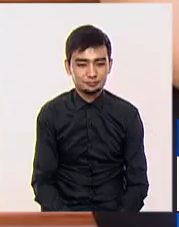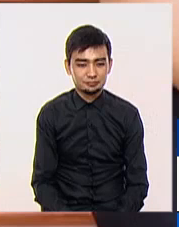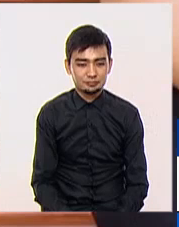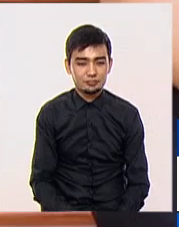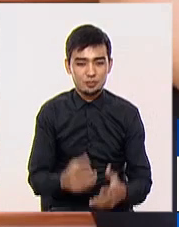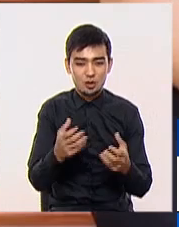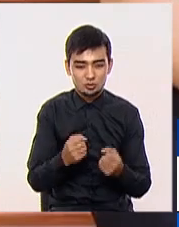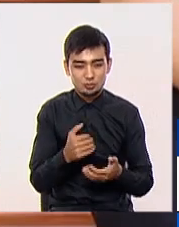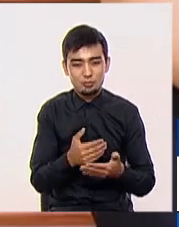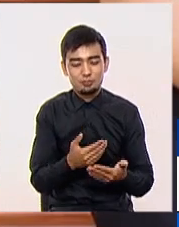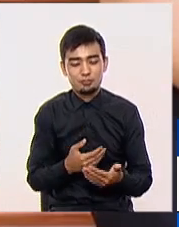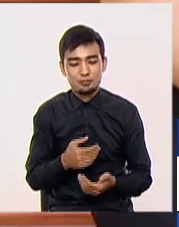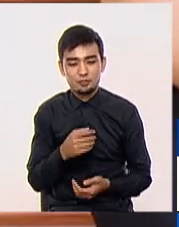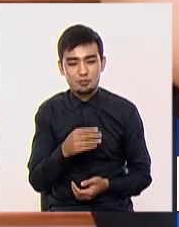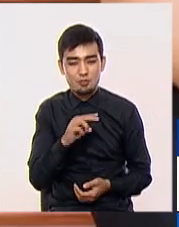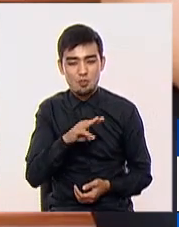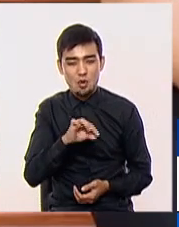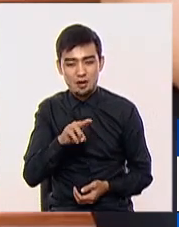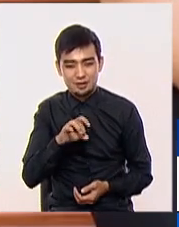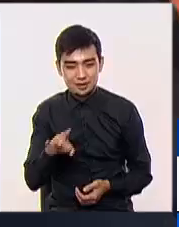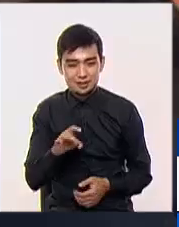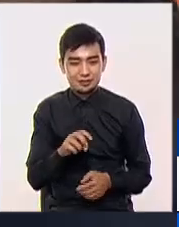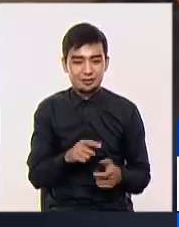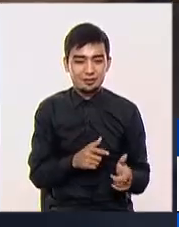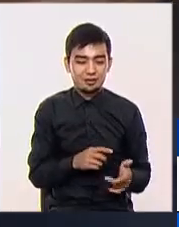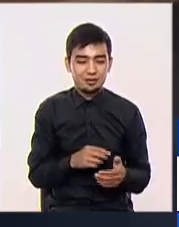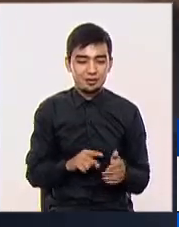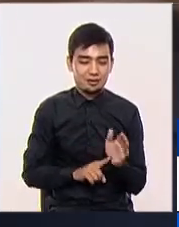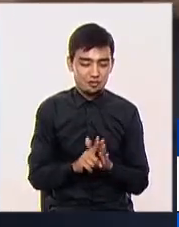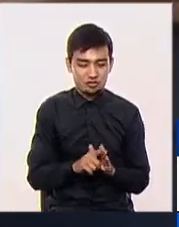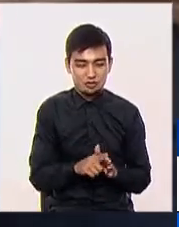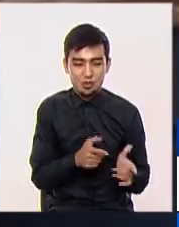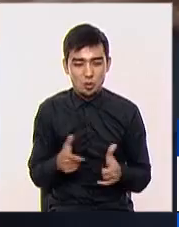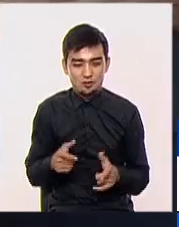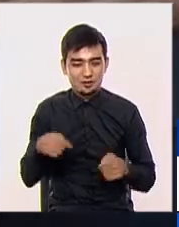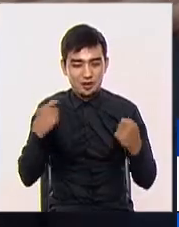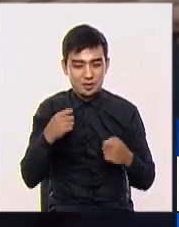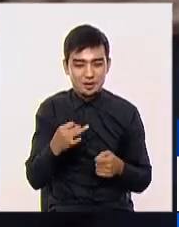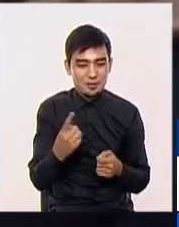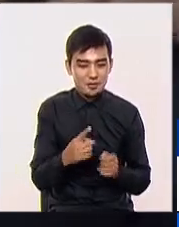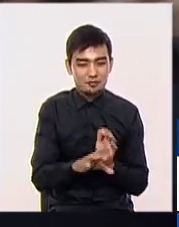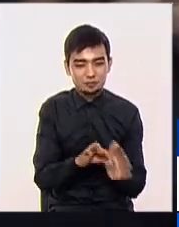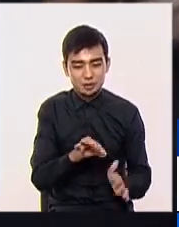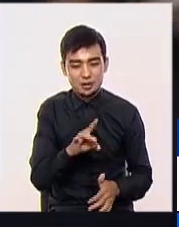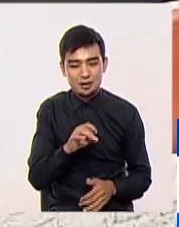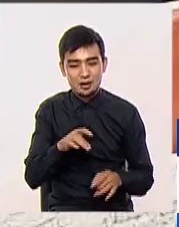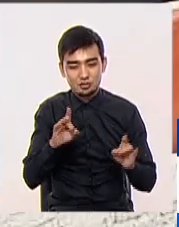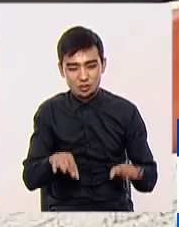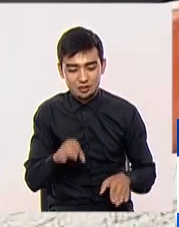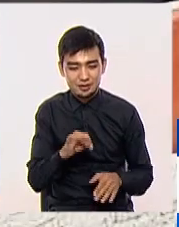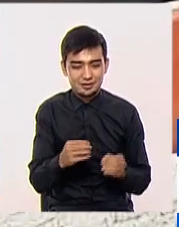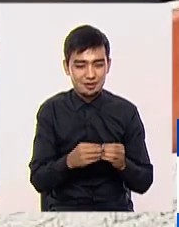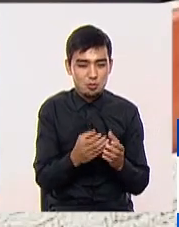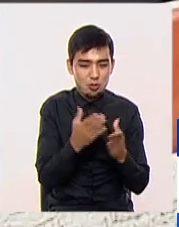Получив предложение руки и сердца, Мульдыр Ибадулаева начала готовиться к свадьбе. Первым делом решила выбрать ресторан. Говорит, обзвонила